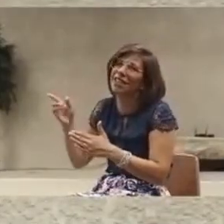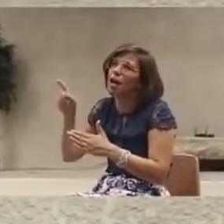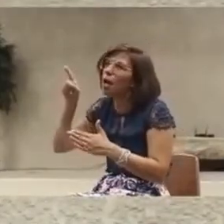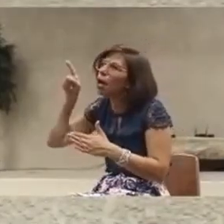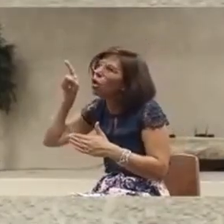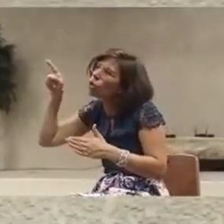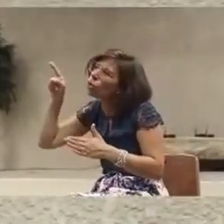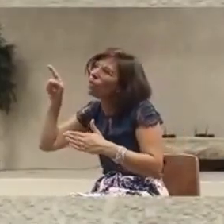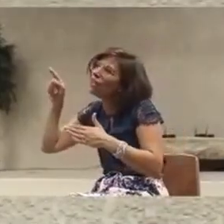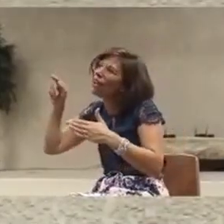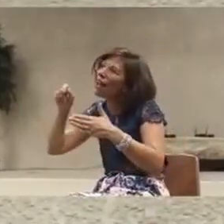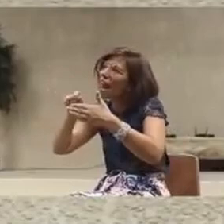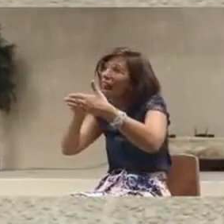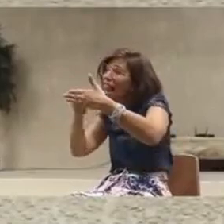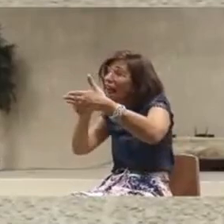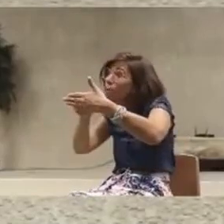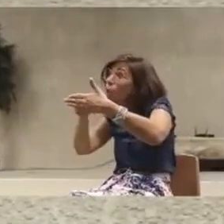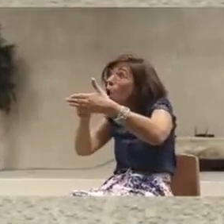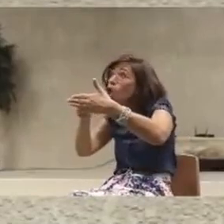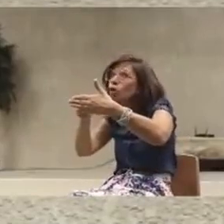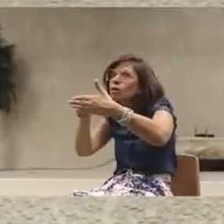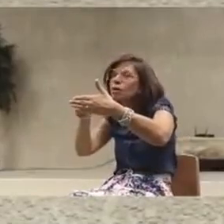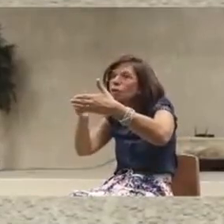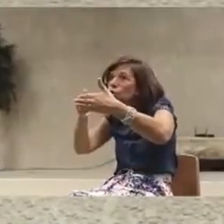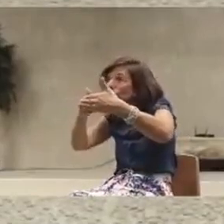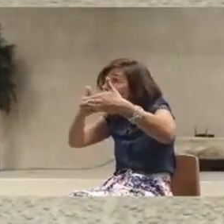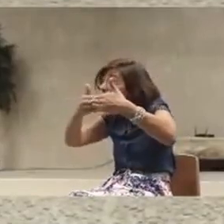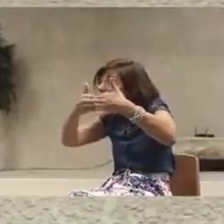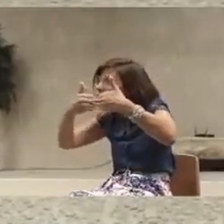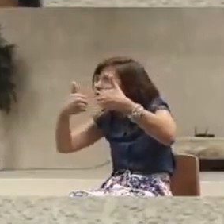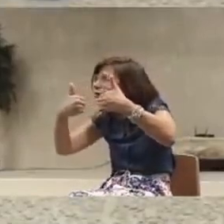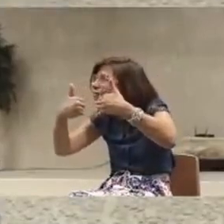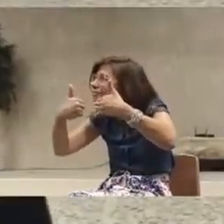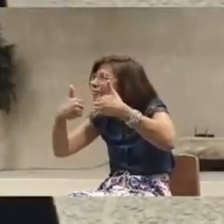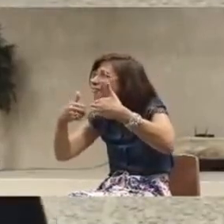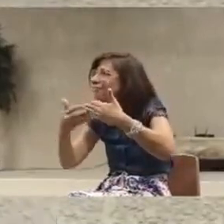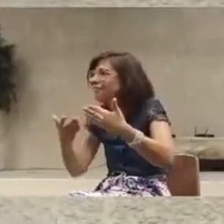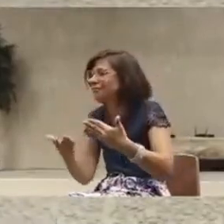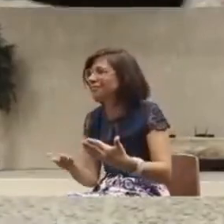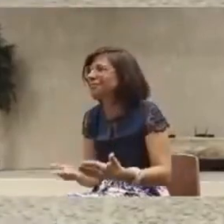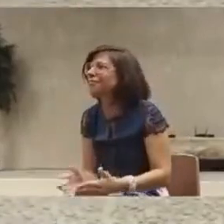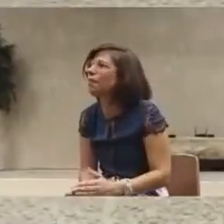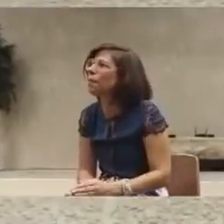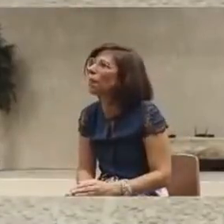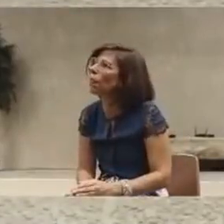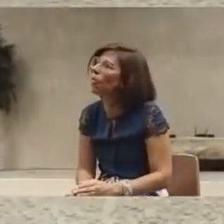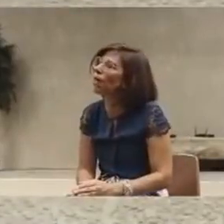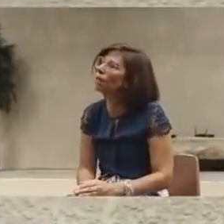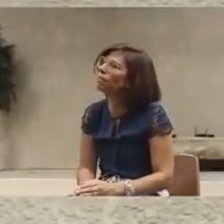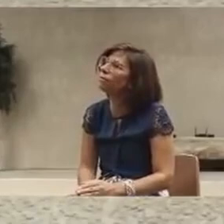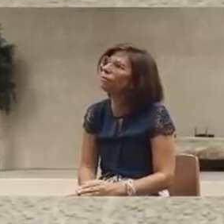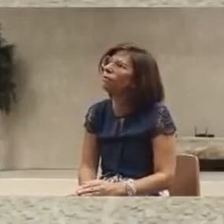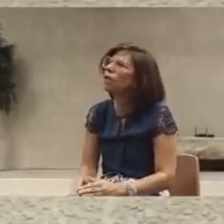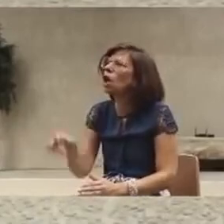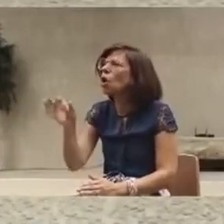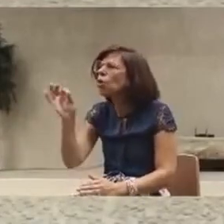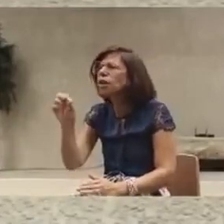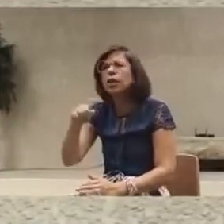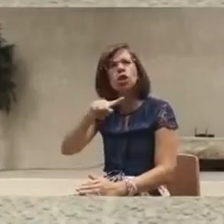porte. Amen. Il est la porte. Ne cherche pas des solutions. Jésus est la